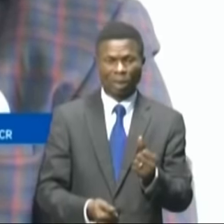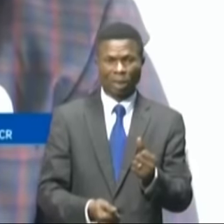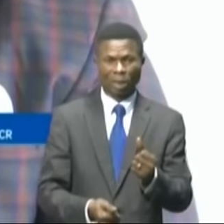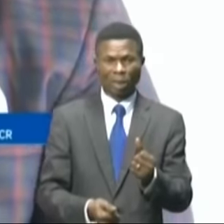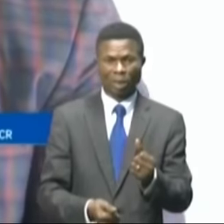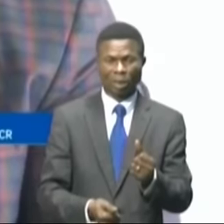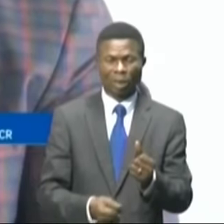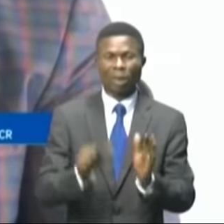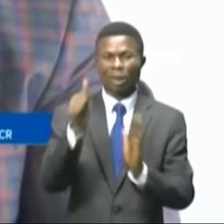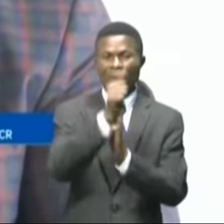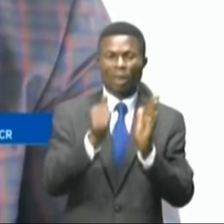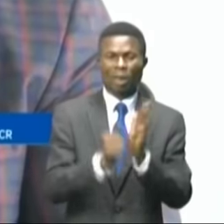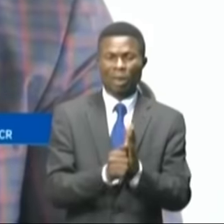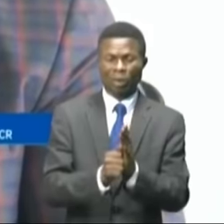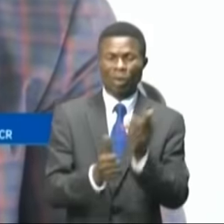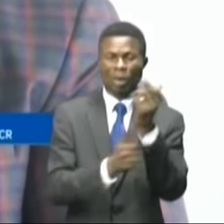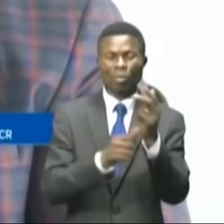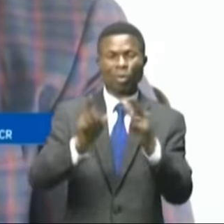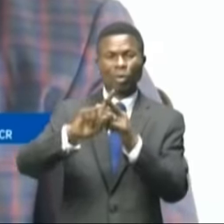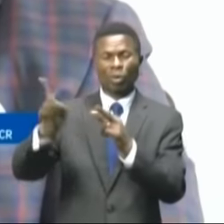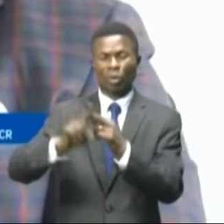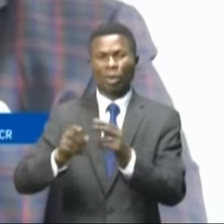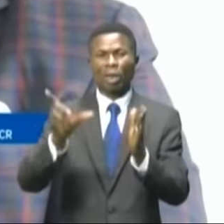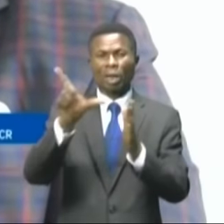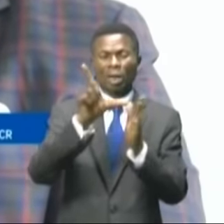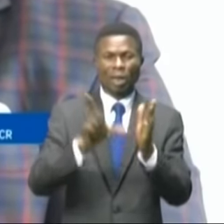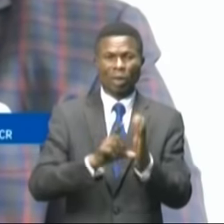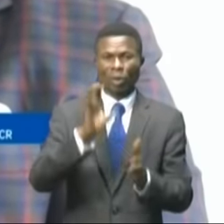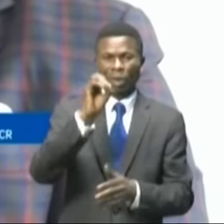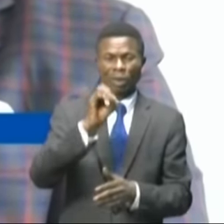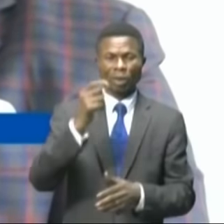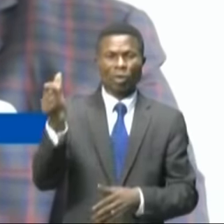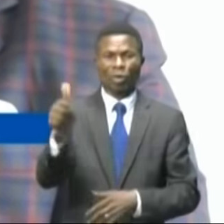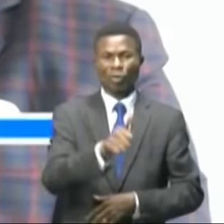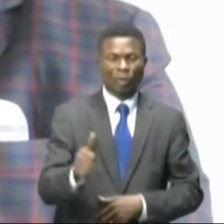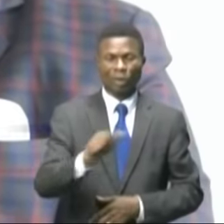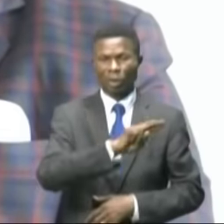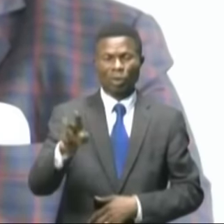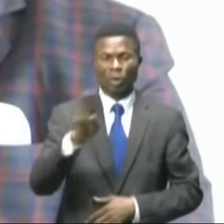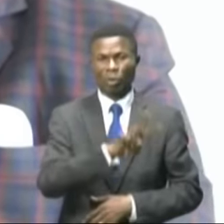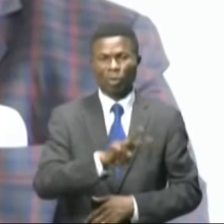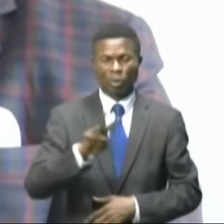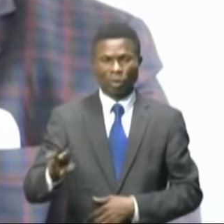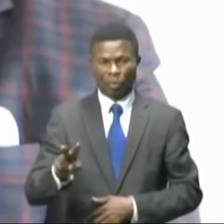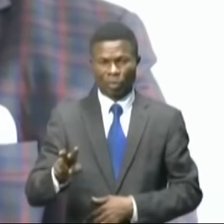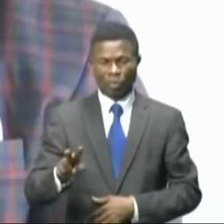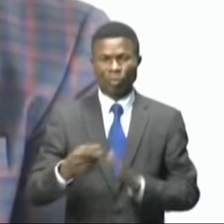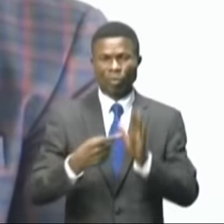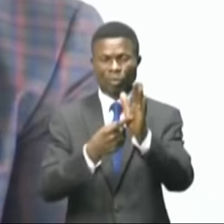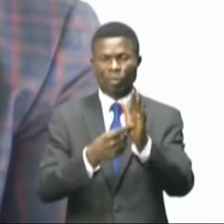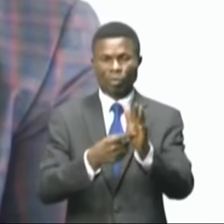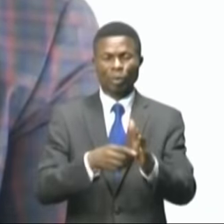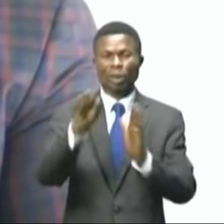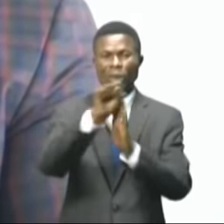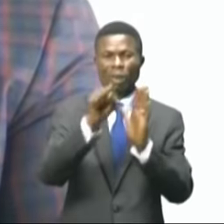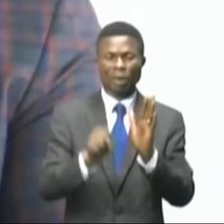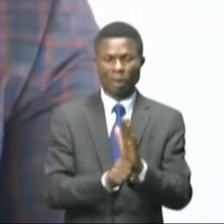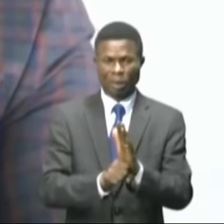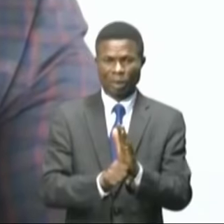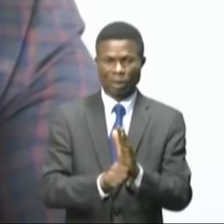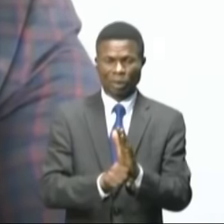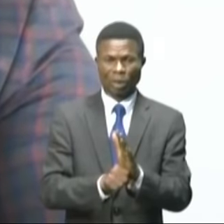portant statut de réfugié, la loi 021/2002 portant statut de réfugié en